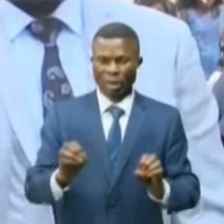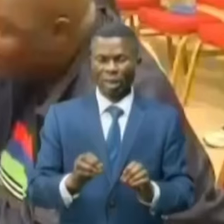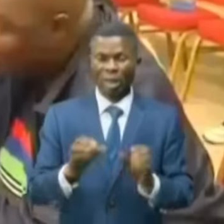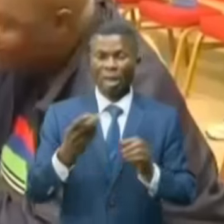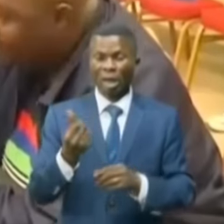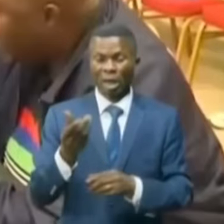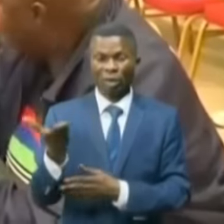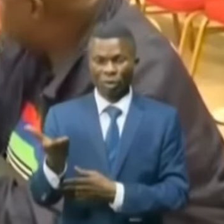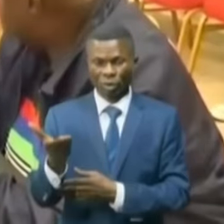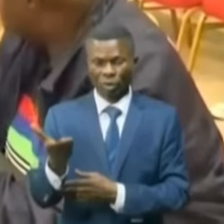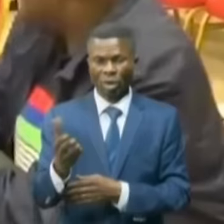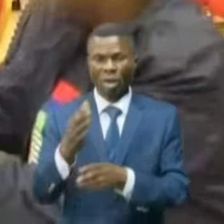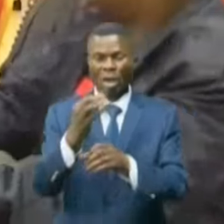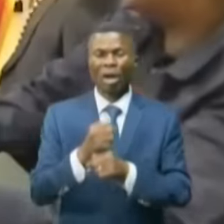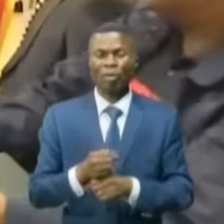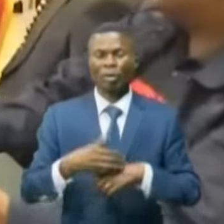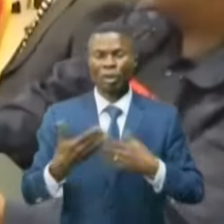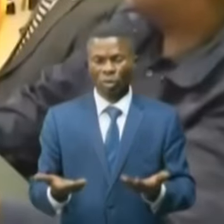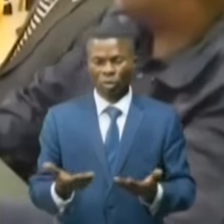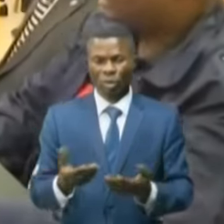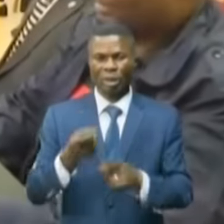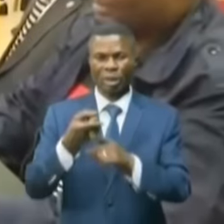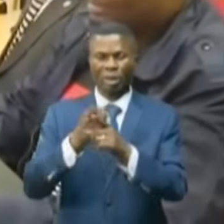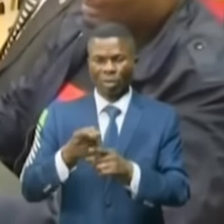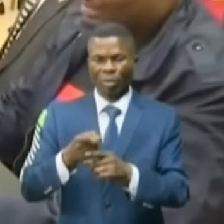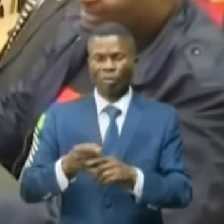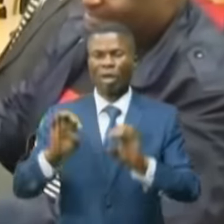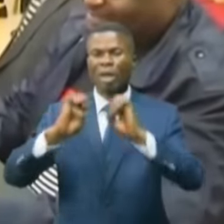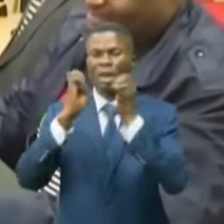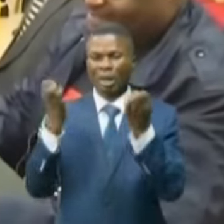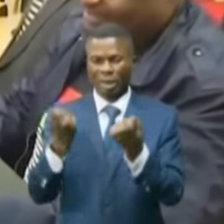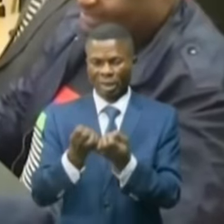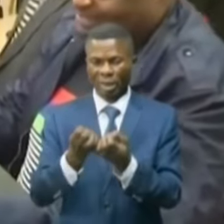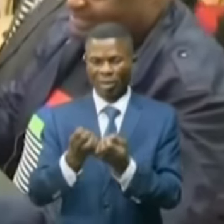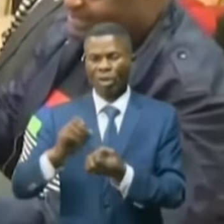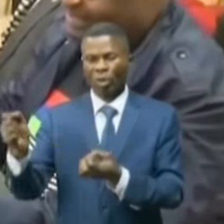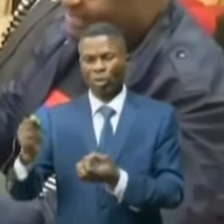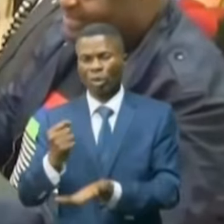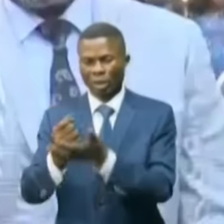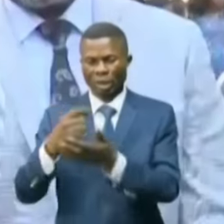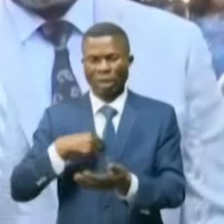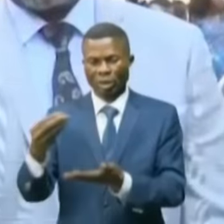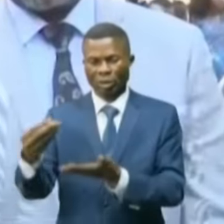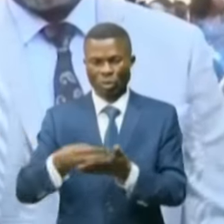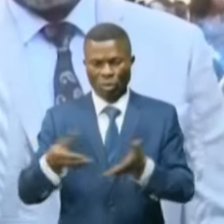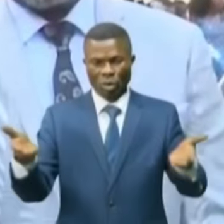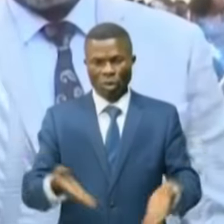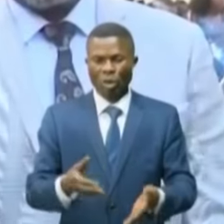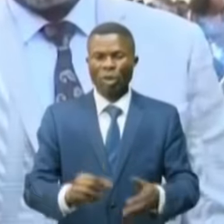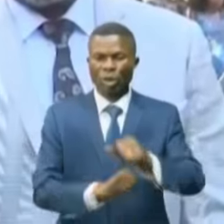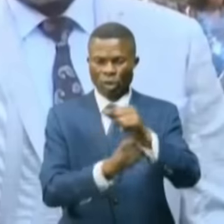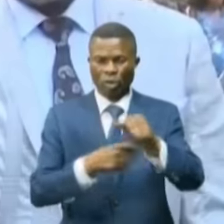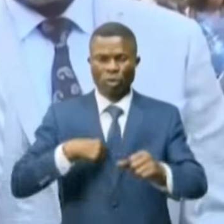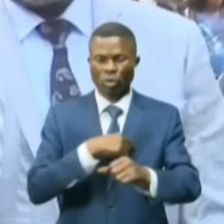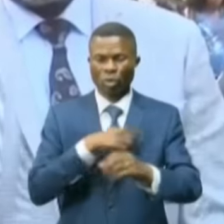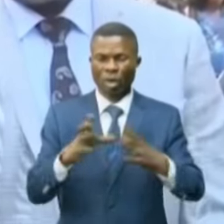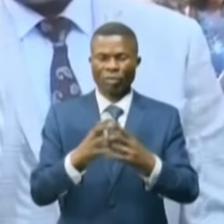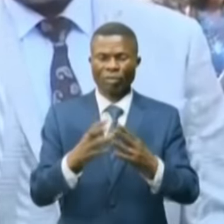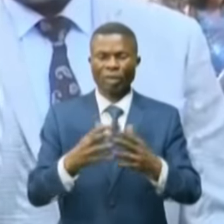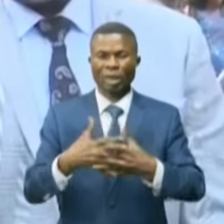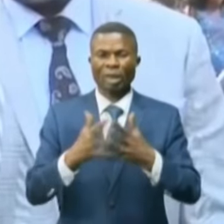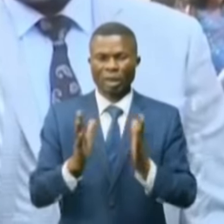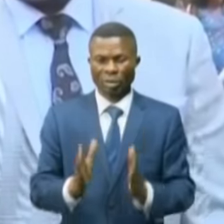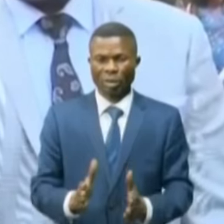nous devons les avoir auprès de notre service de recouvrement. Il doit être sur le terrain, être en contact avec les partenaires